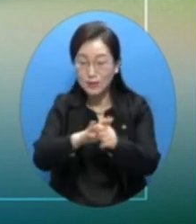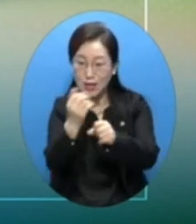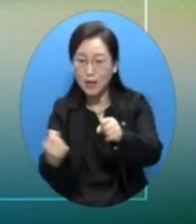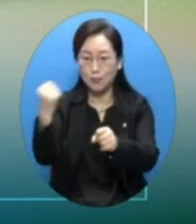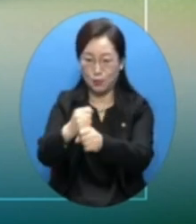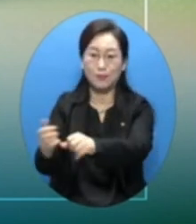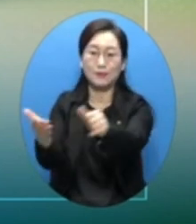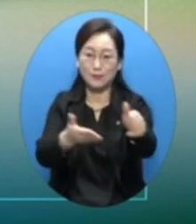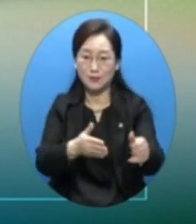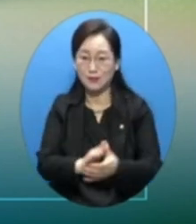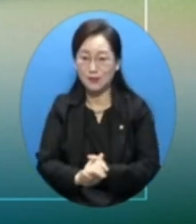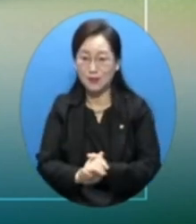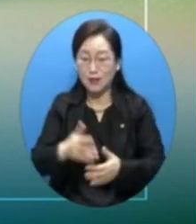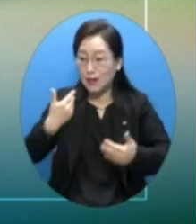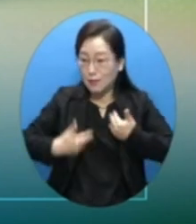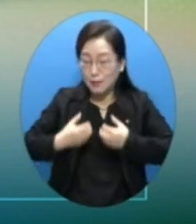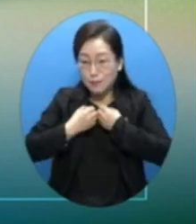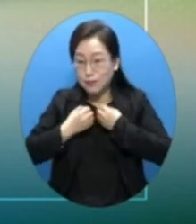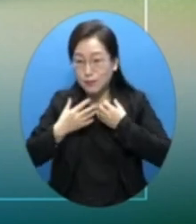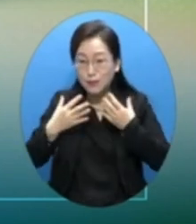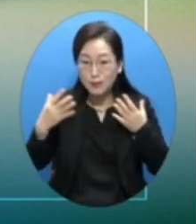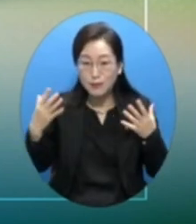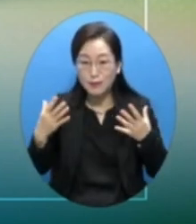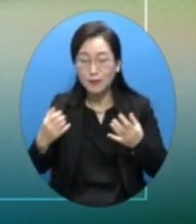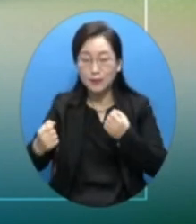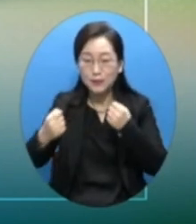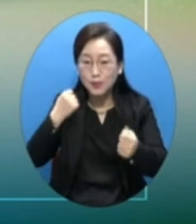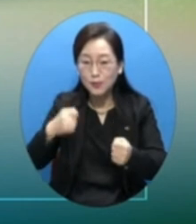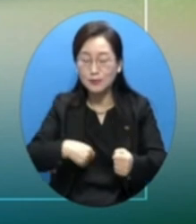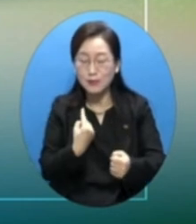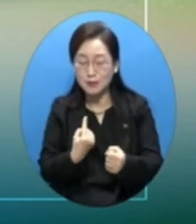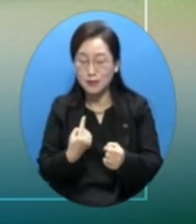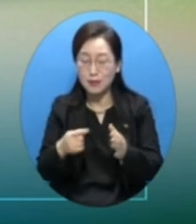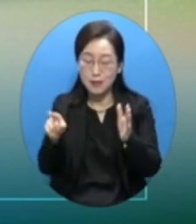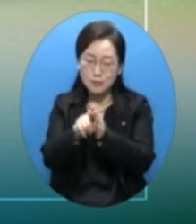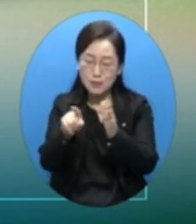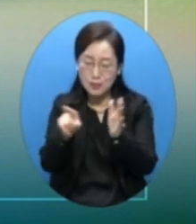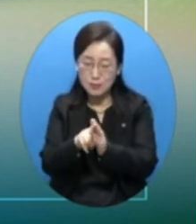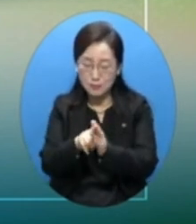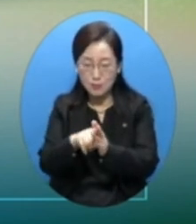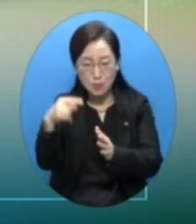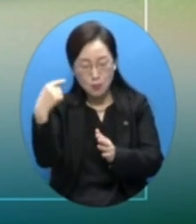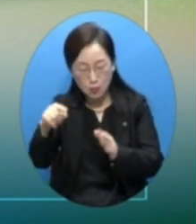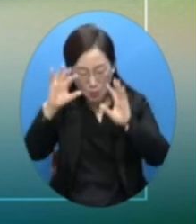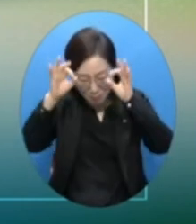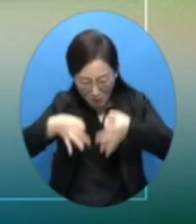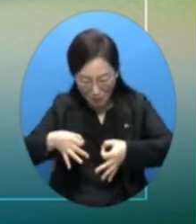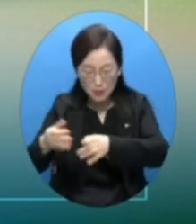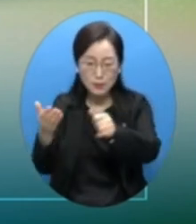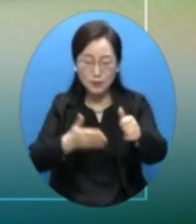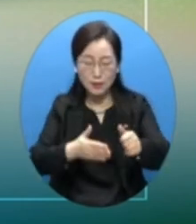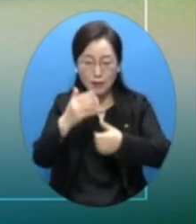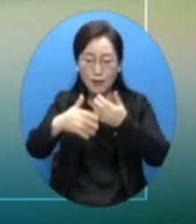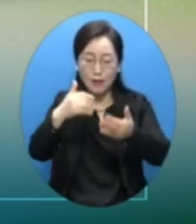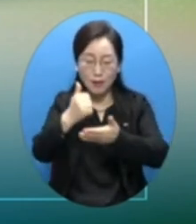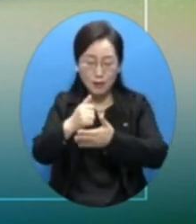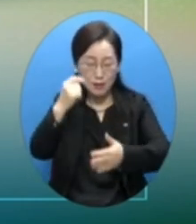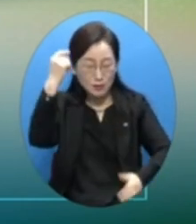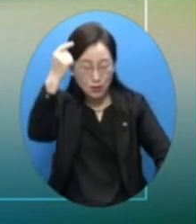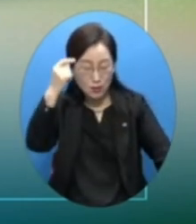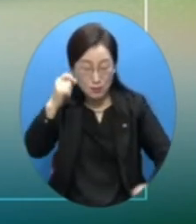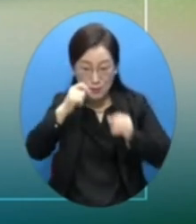되기를 바랍니다 바쁜 현대 생활 속에서도 자신의 신앙 여정을 똑바로 돌아봐야 합니다 하나님 앞에서 영성을 회복하려면